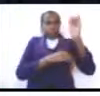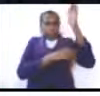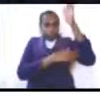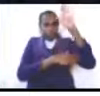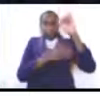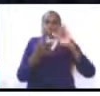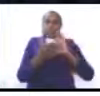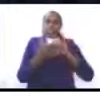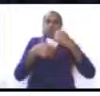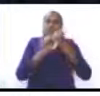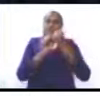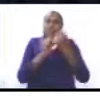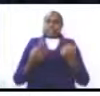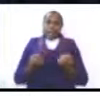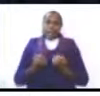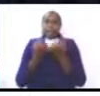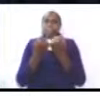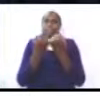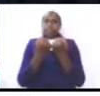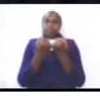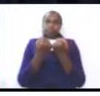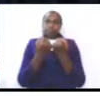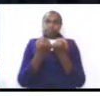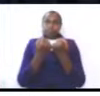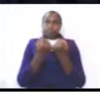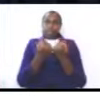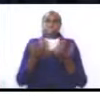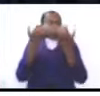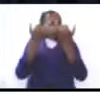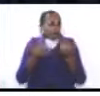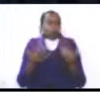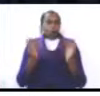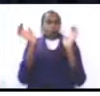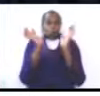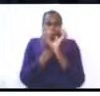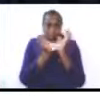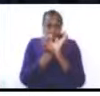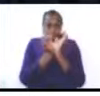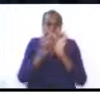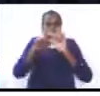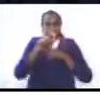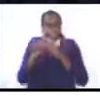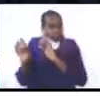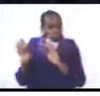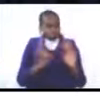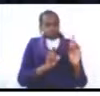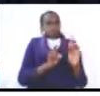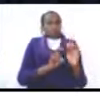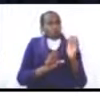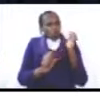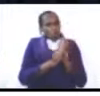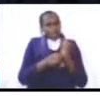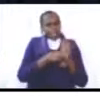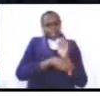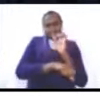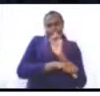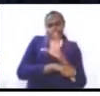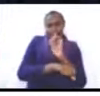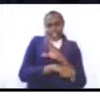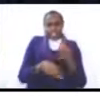tuweze kutimiza. Na Paulo akihimiza Timotheo